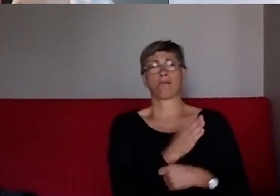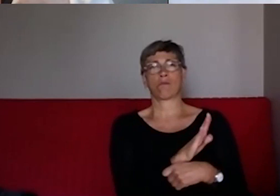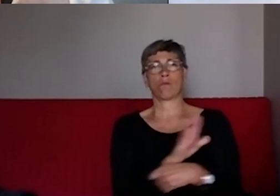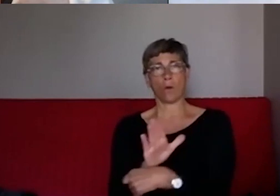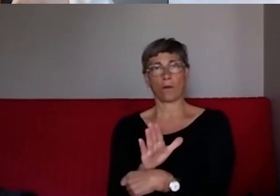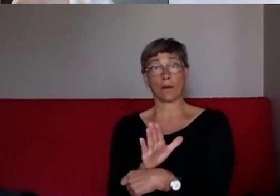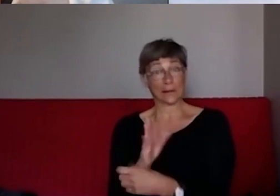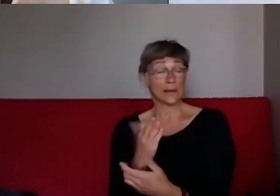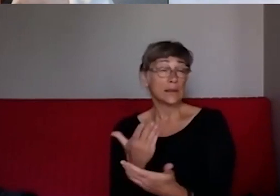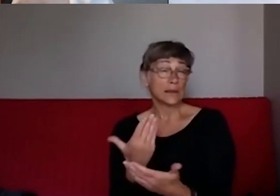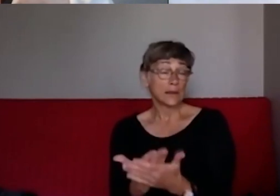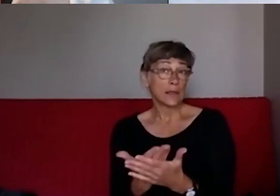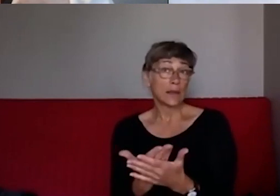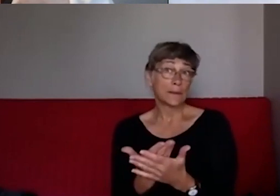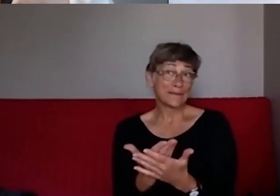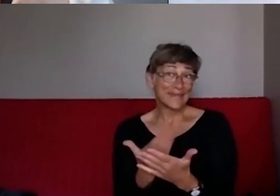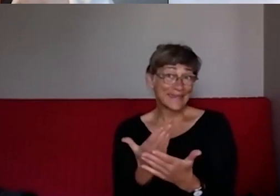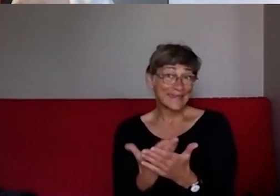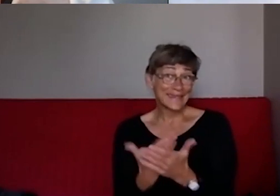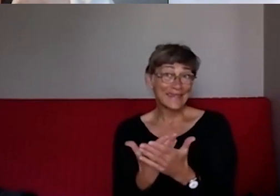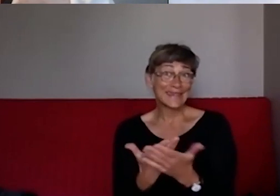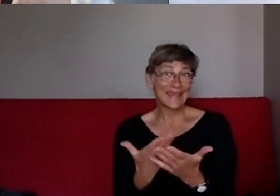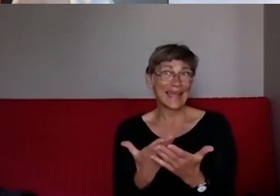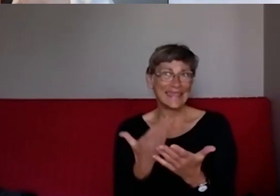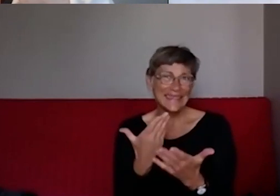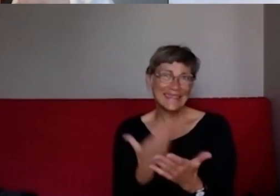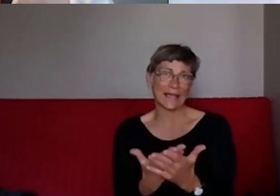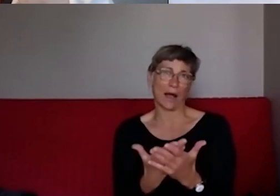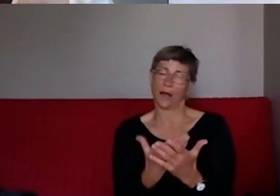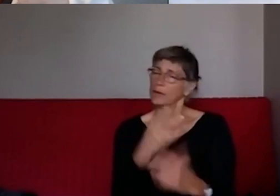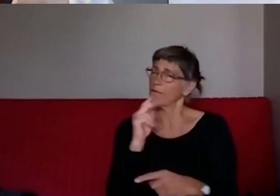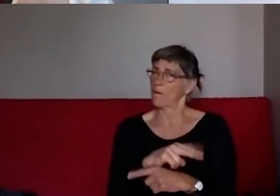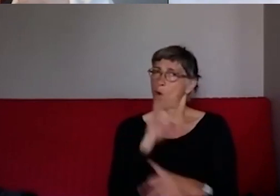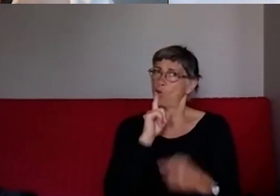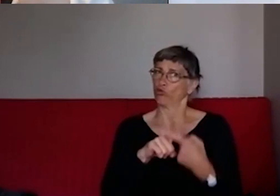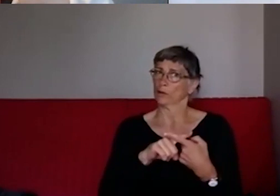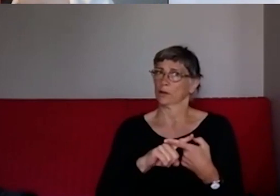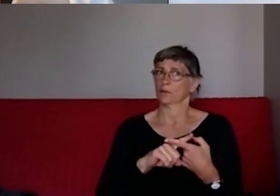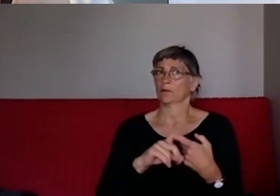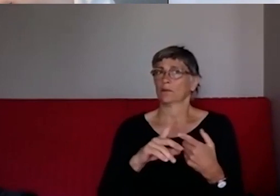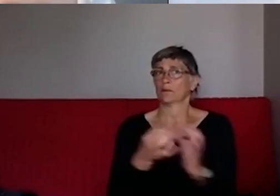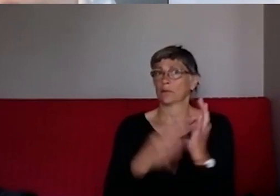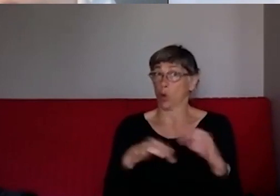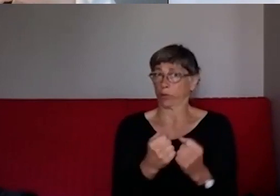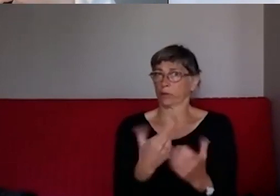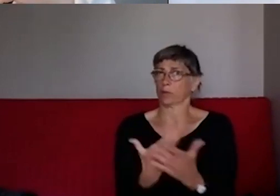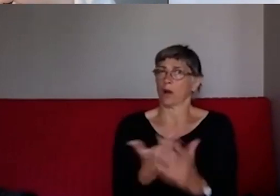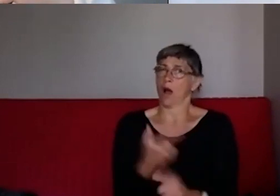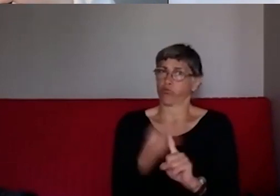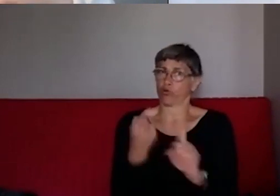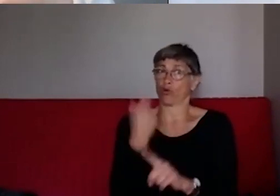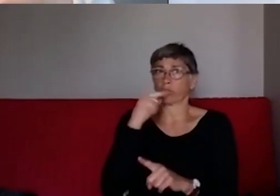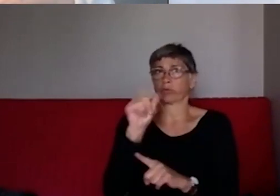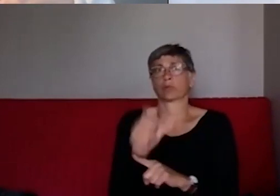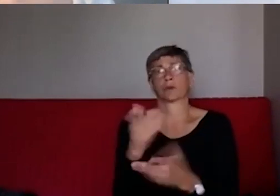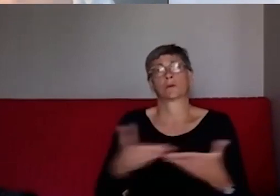là, justement, l'énorme levier du bilan de compétences destiné à des personnes en situation de handicap? Le bilan de compétences,